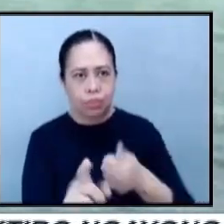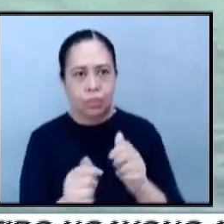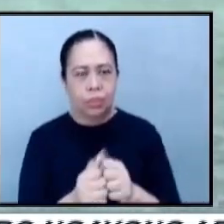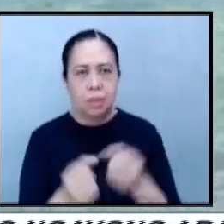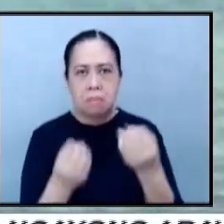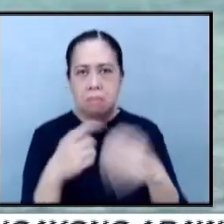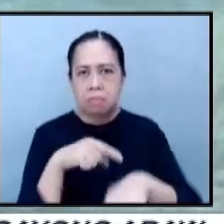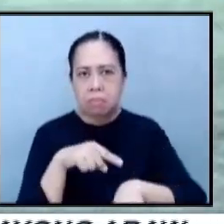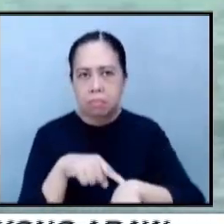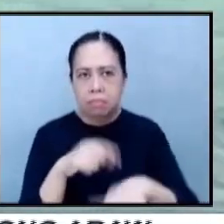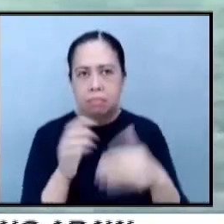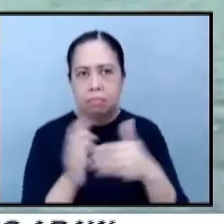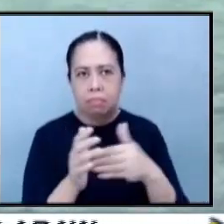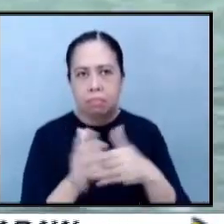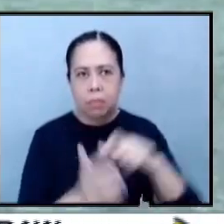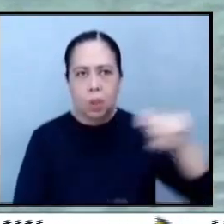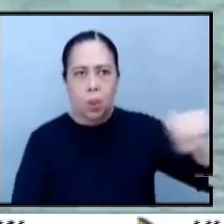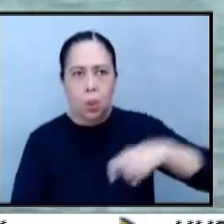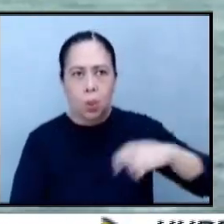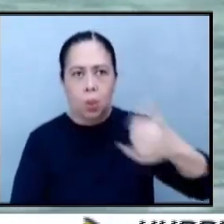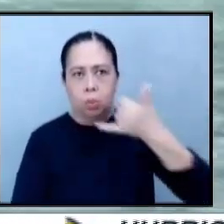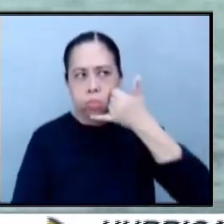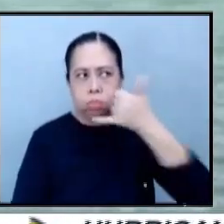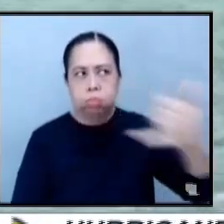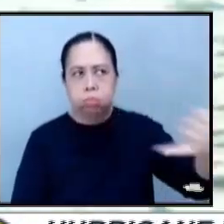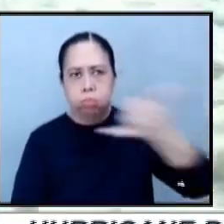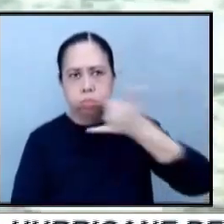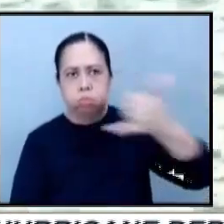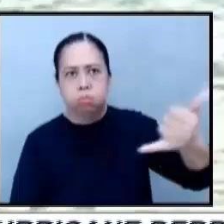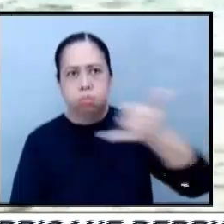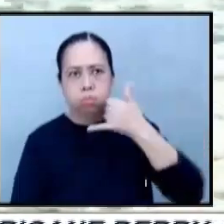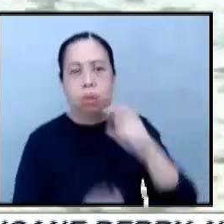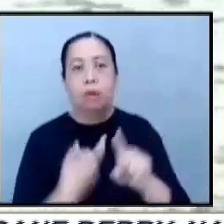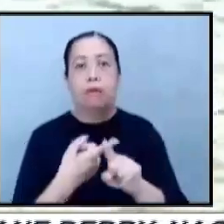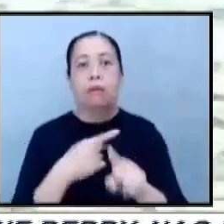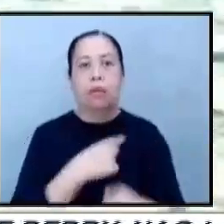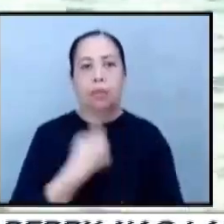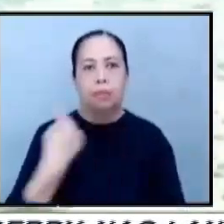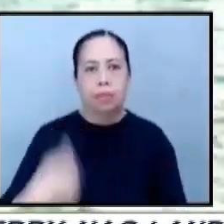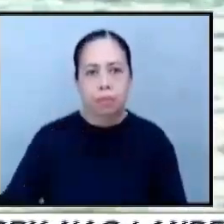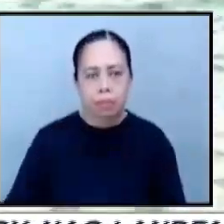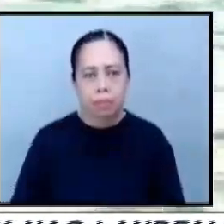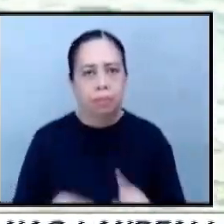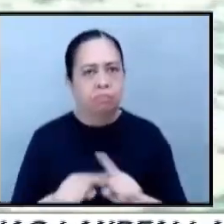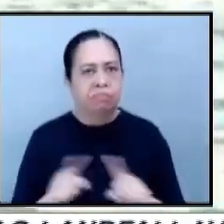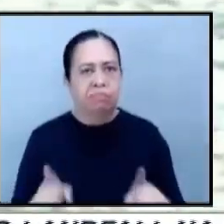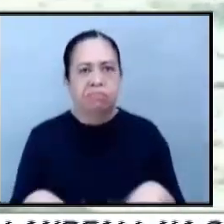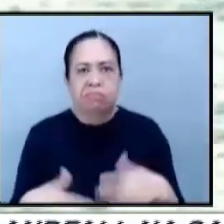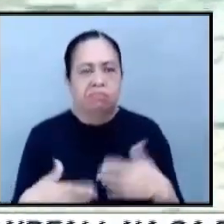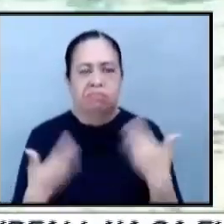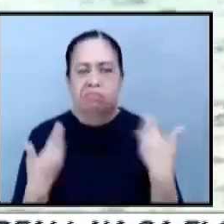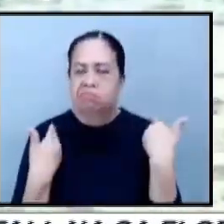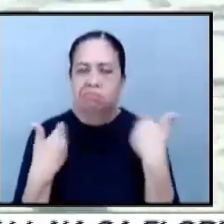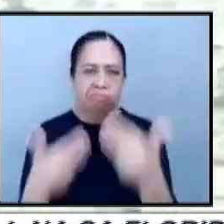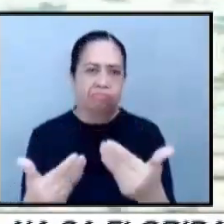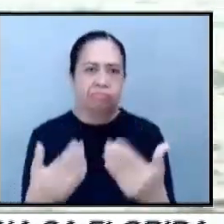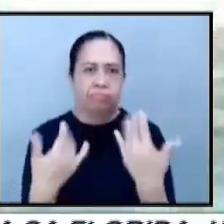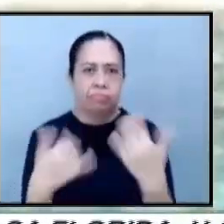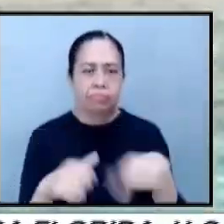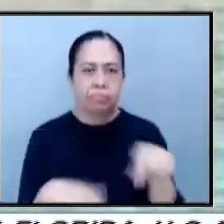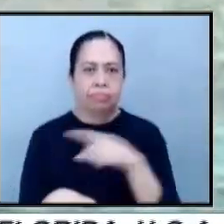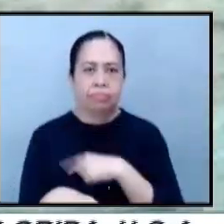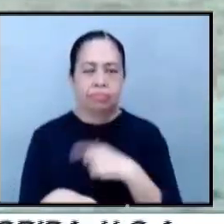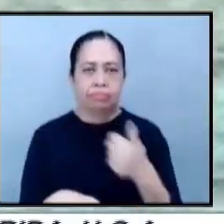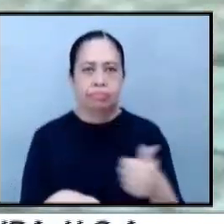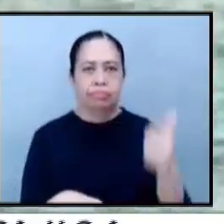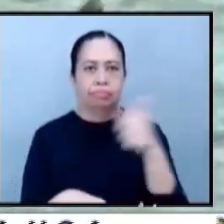beses nakatanggap ng radio challenge ang BFAR mula sa China. Pero hindi ito naging hadlang para sa ating mga otoridad